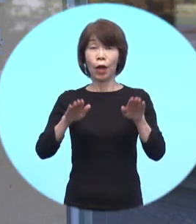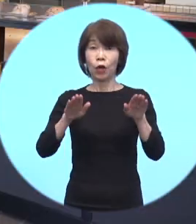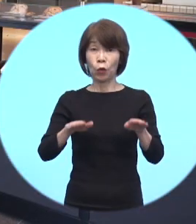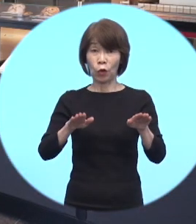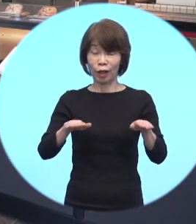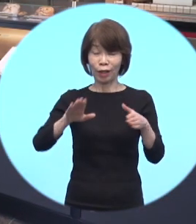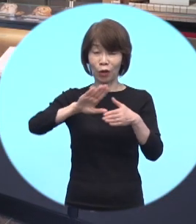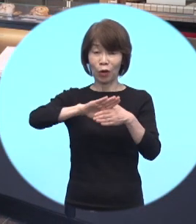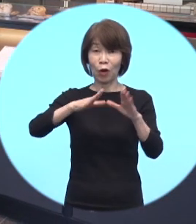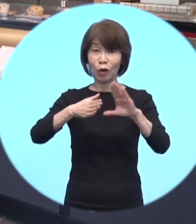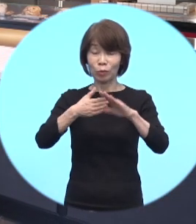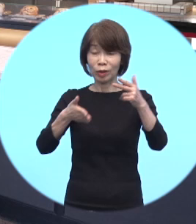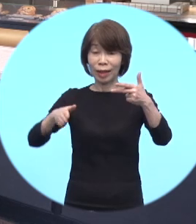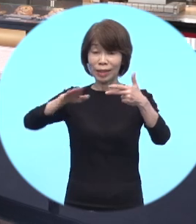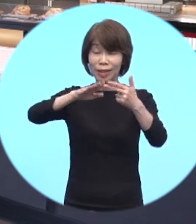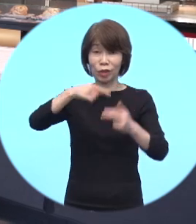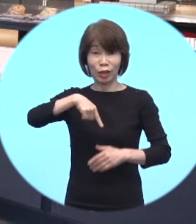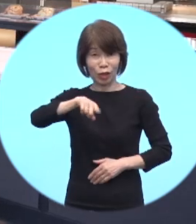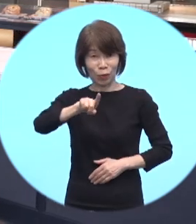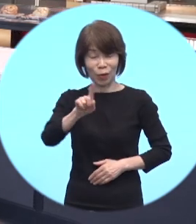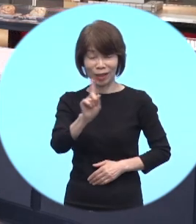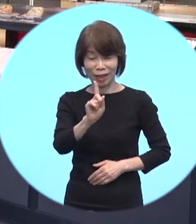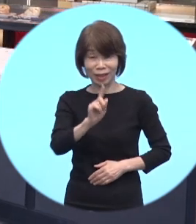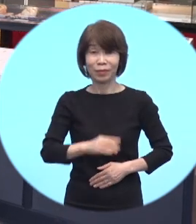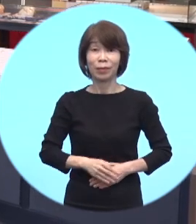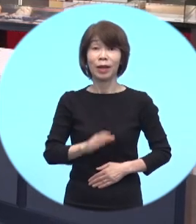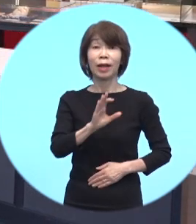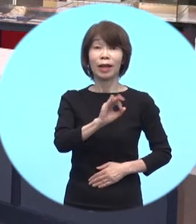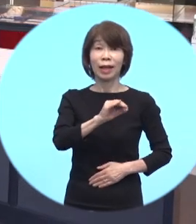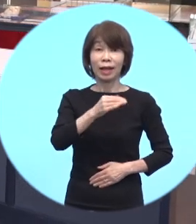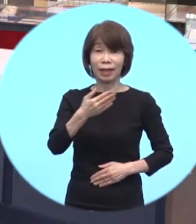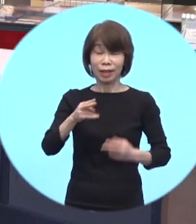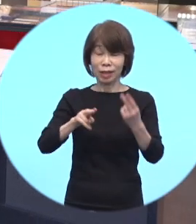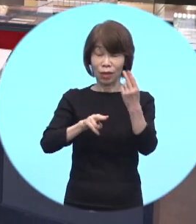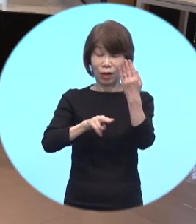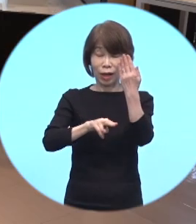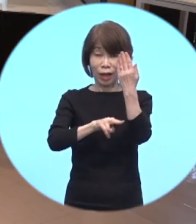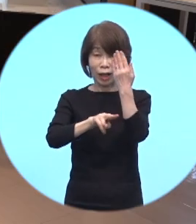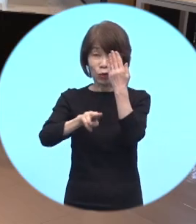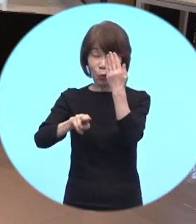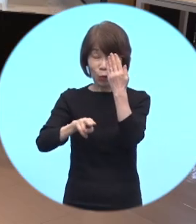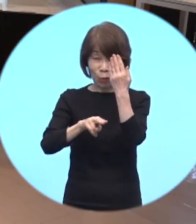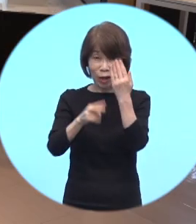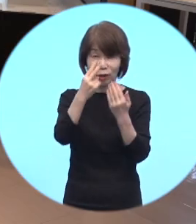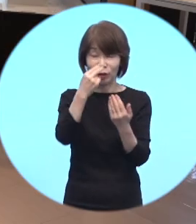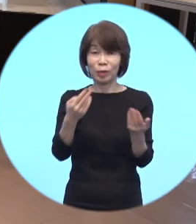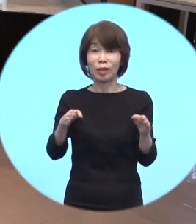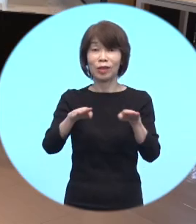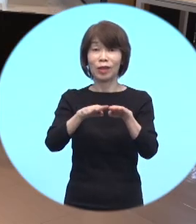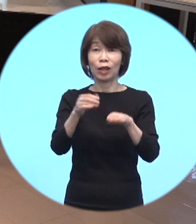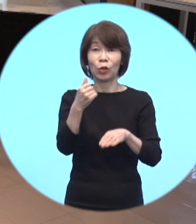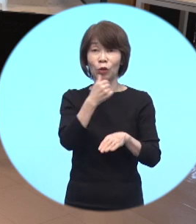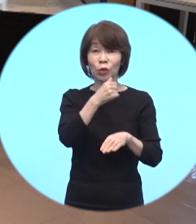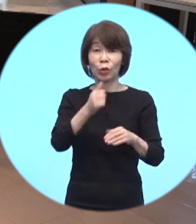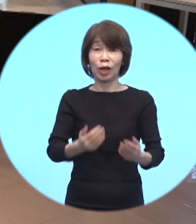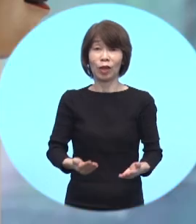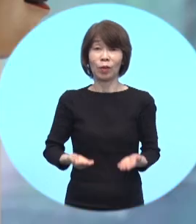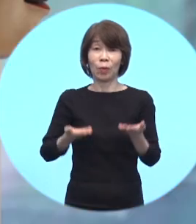今回の文化施設へ行こうは金沢能楽美術館を紹介します。